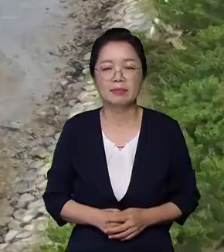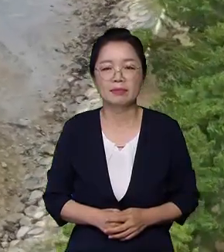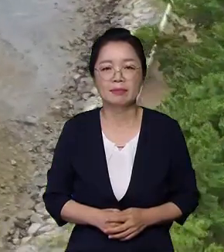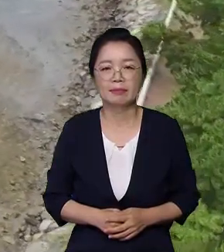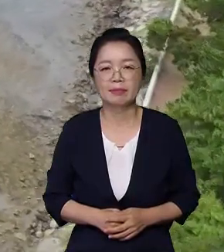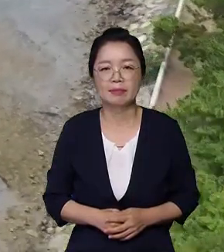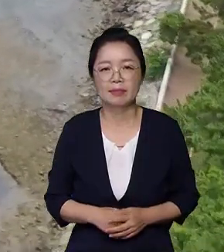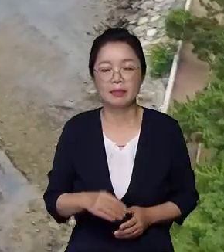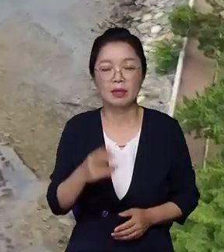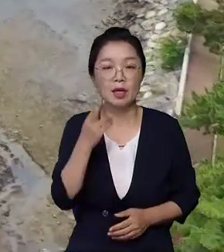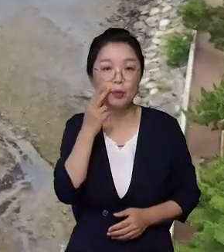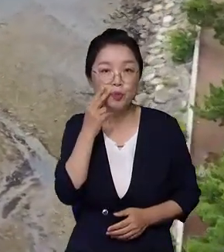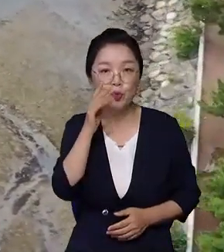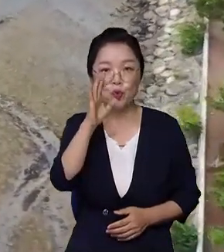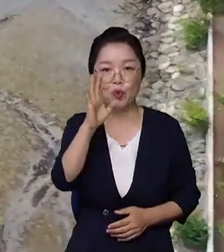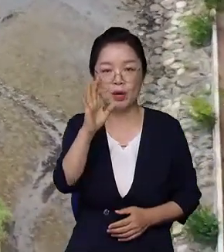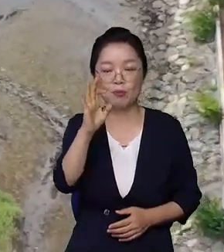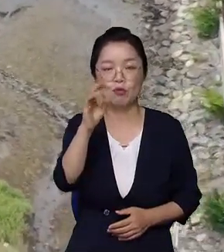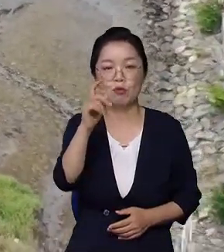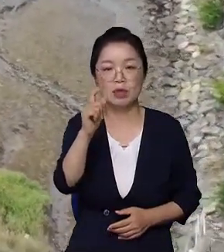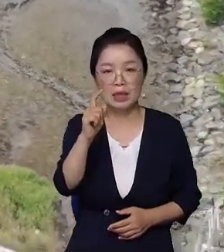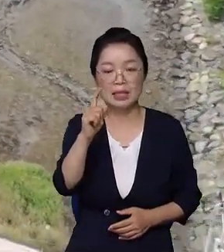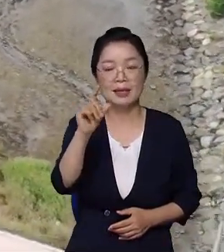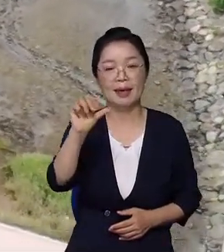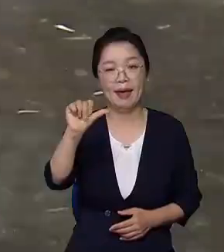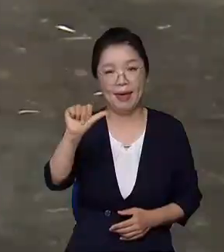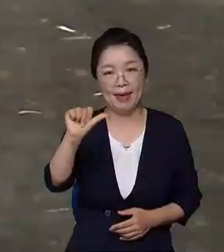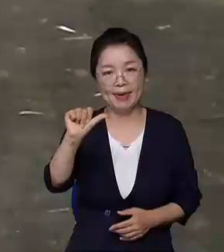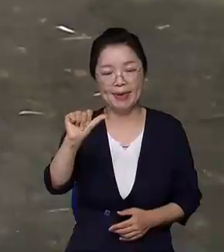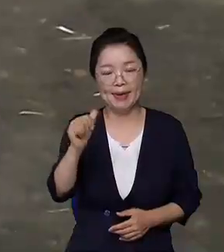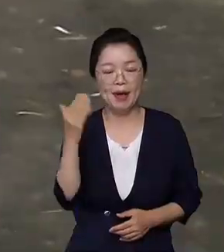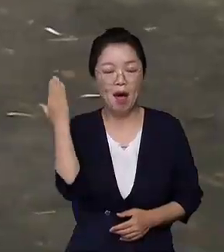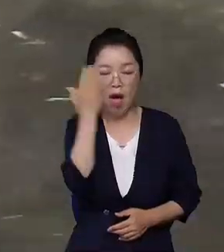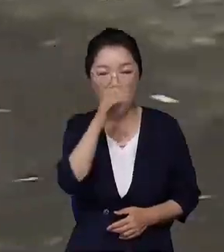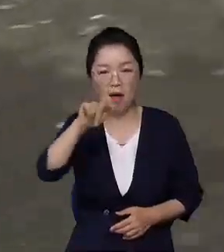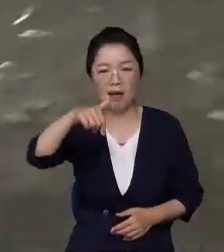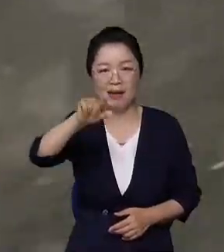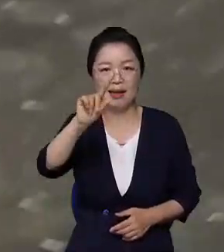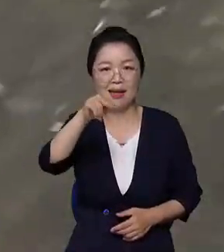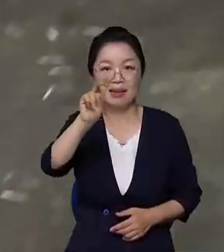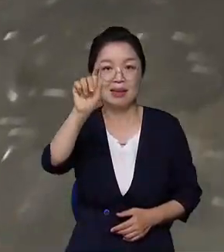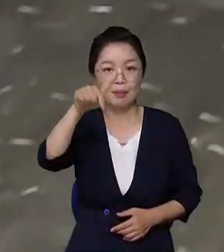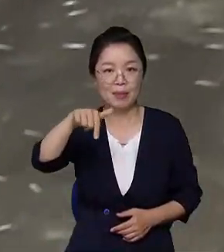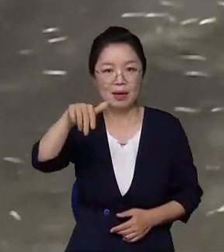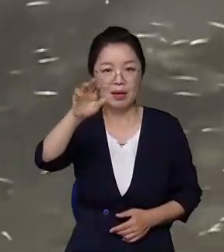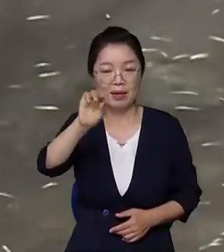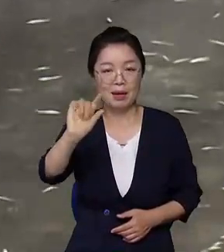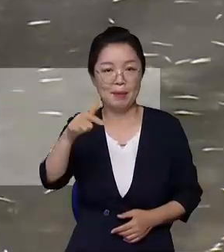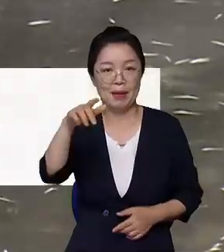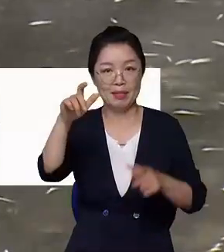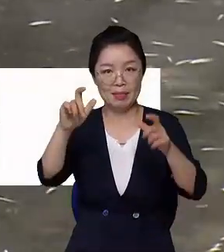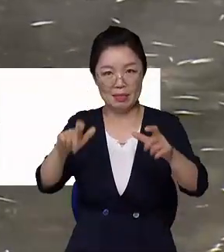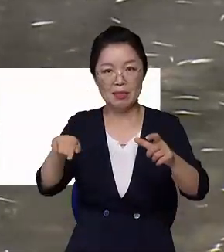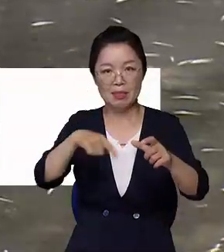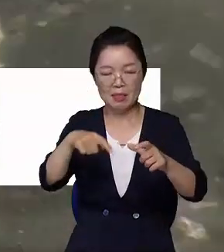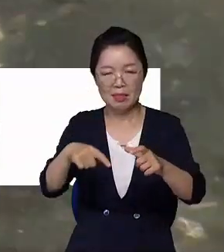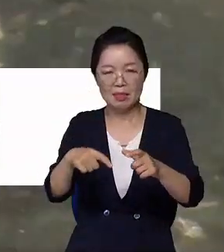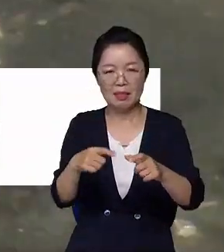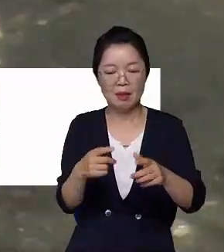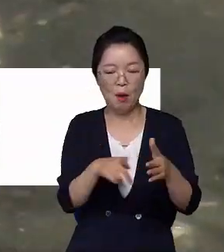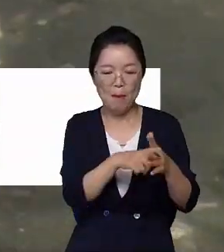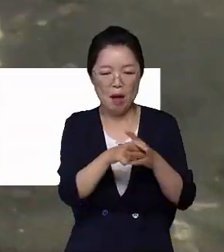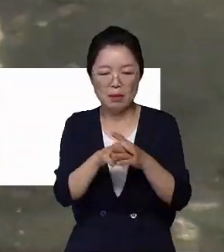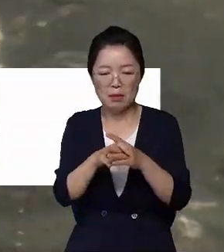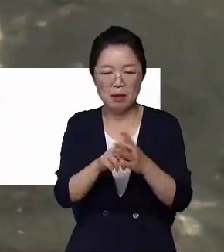미 FDA가 인정한 청정해역 여수 가망만입니다. 멸치 만 마리가 떼죽음을 당한 채 물 위에 둥둥 떠